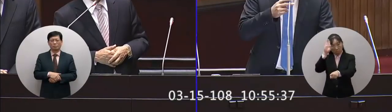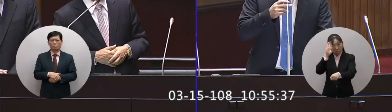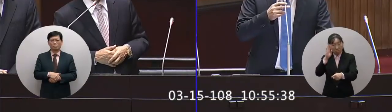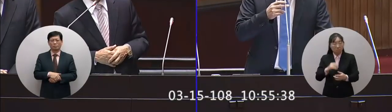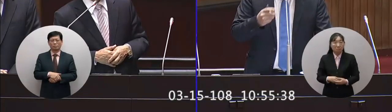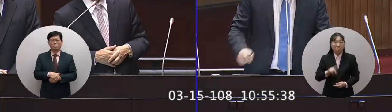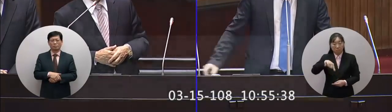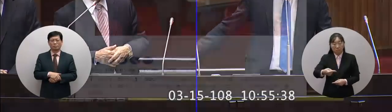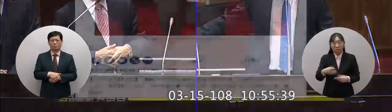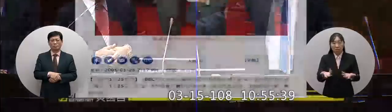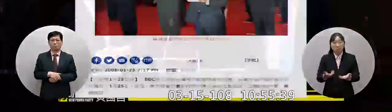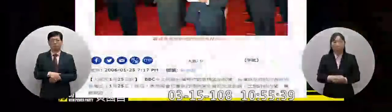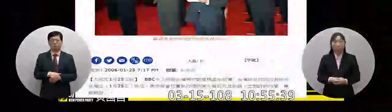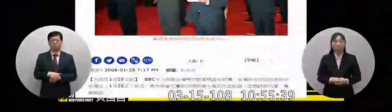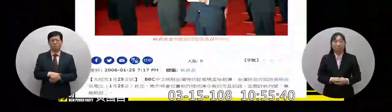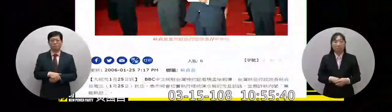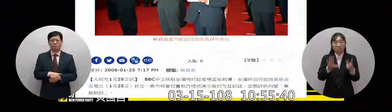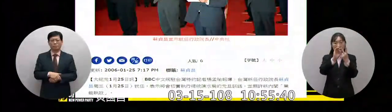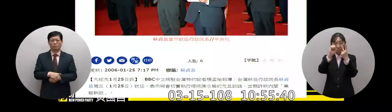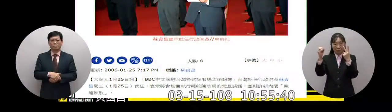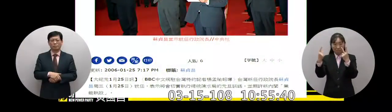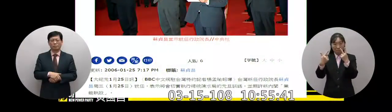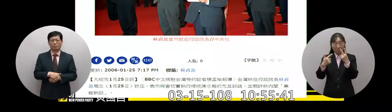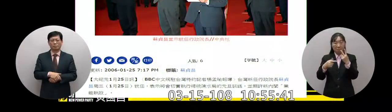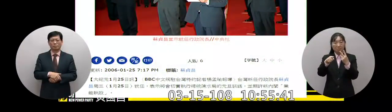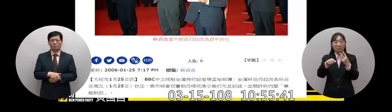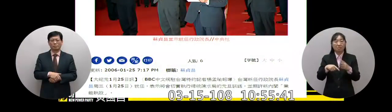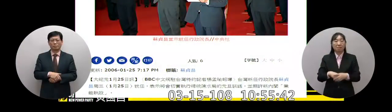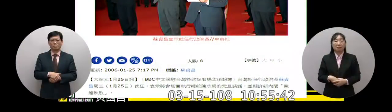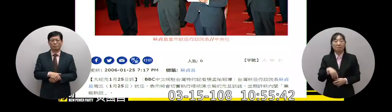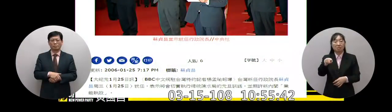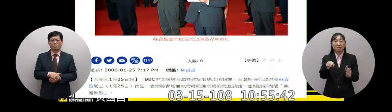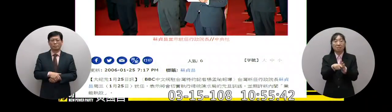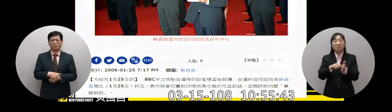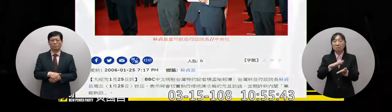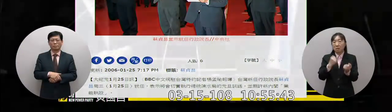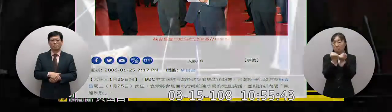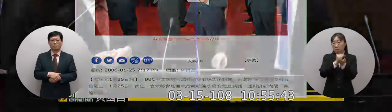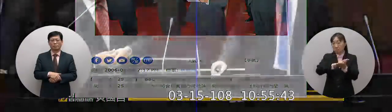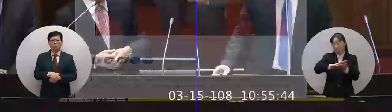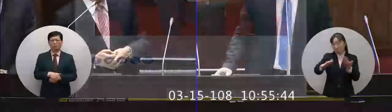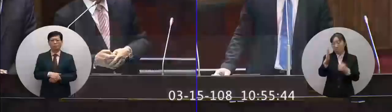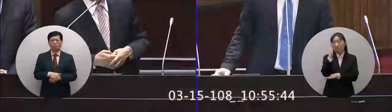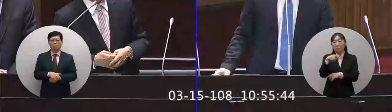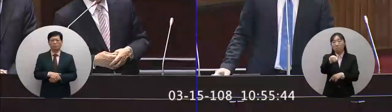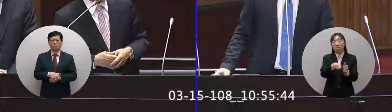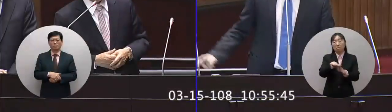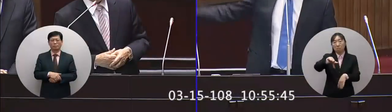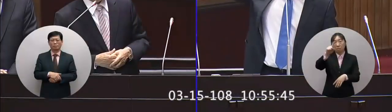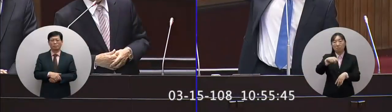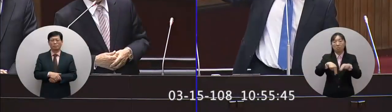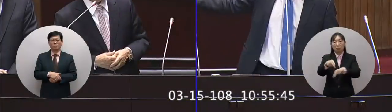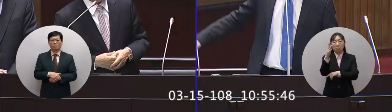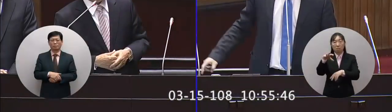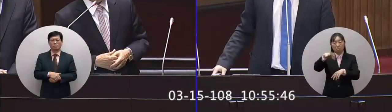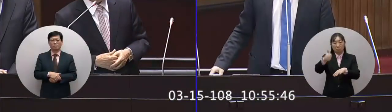下面的这一个案子，2006年，您宣告连任政府。 那个时候您第一次担任行政院长，这